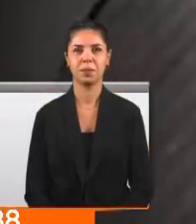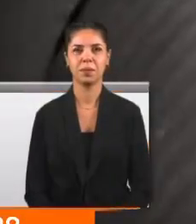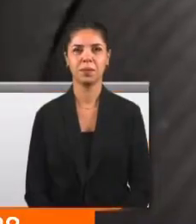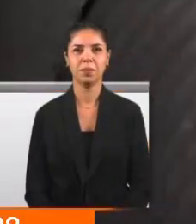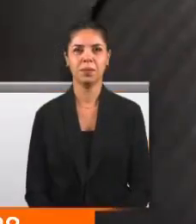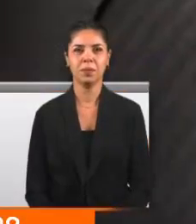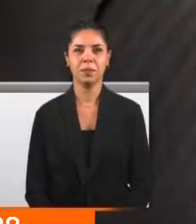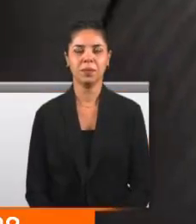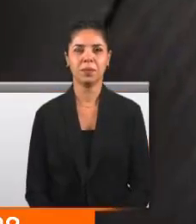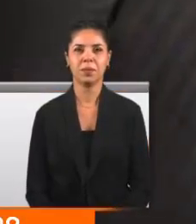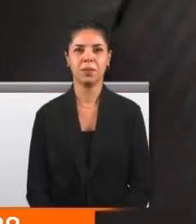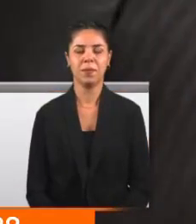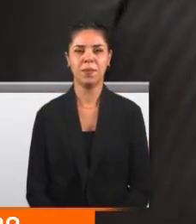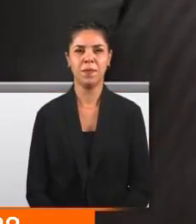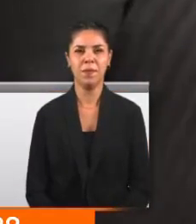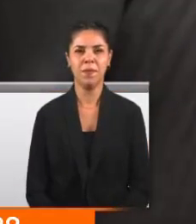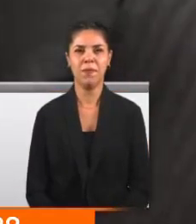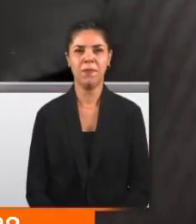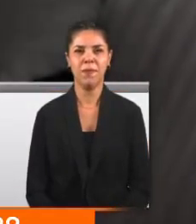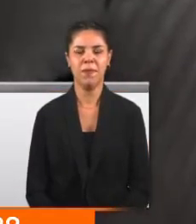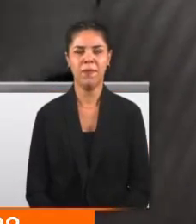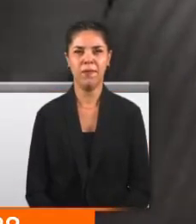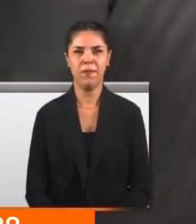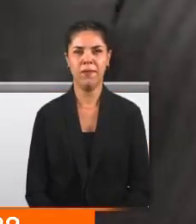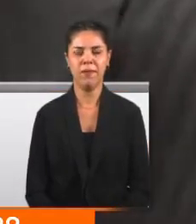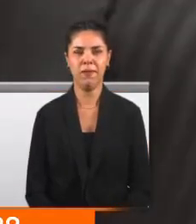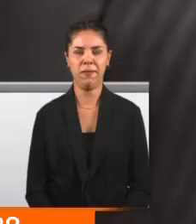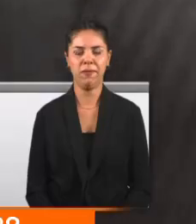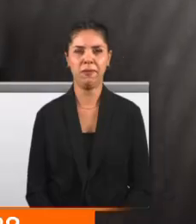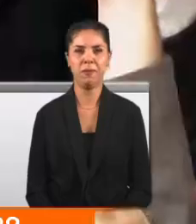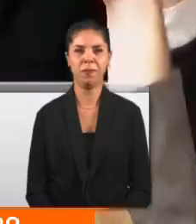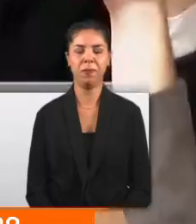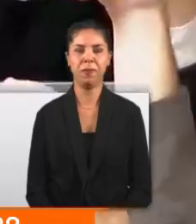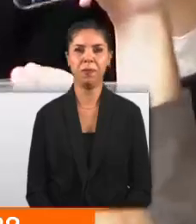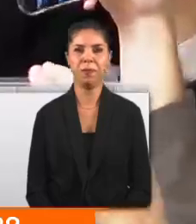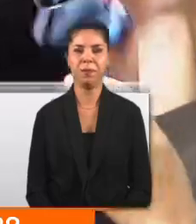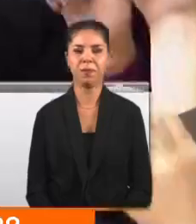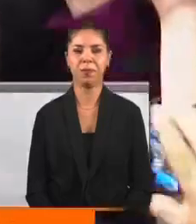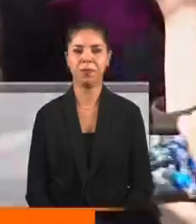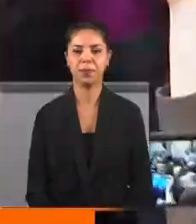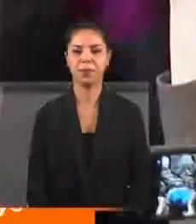doğru bildiğini savunuyor. Saygıda, sevgide eksiklik göstermemek. Görmeden görüşmek üzere.